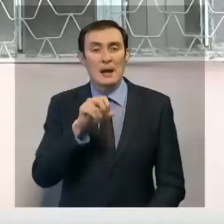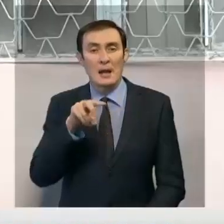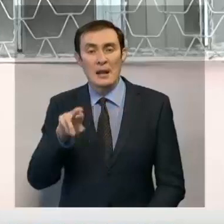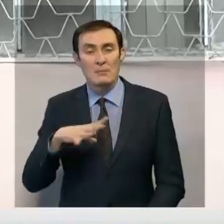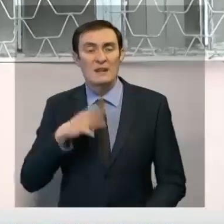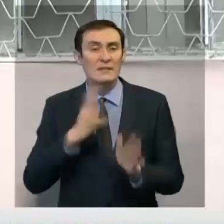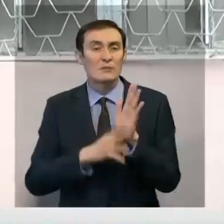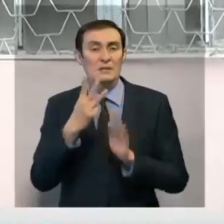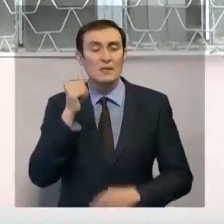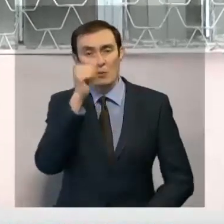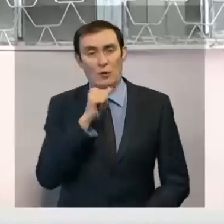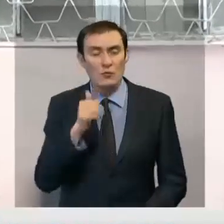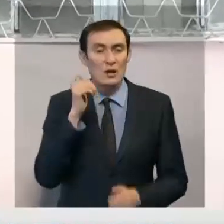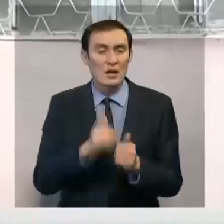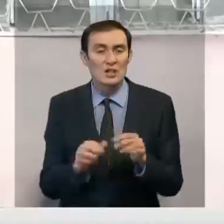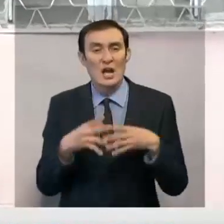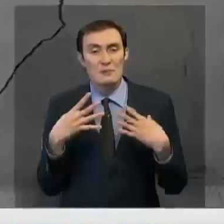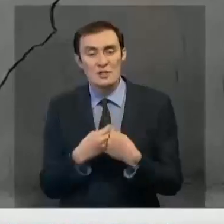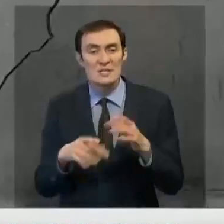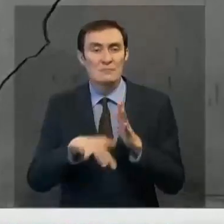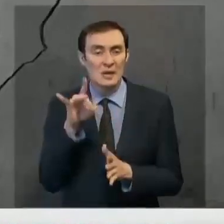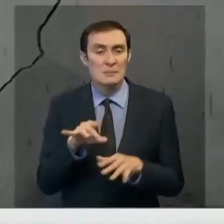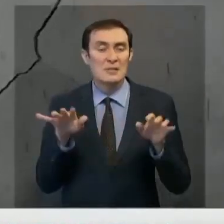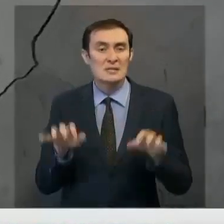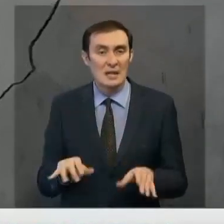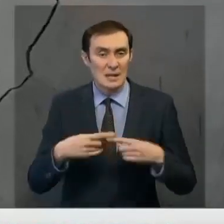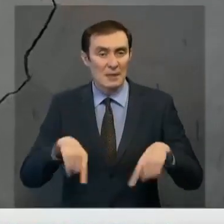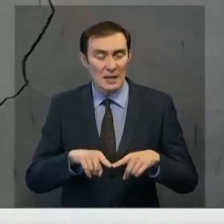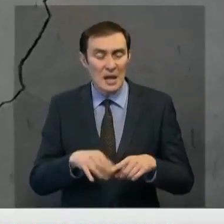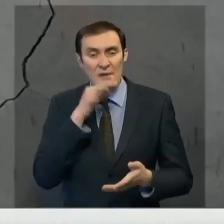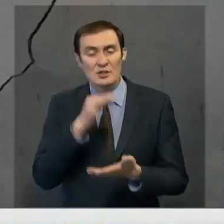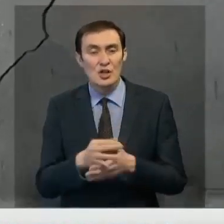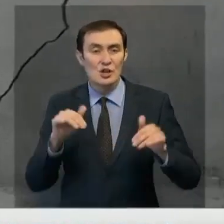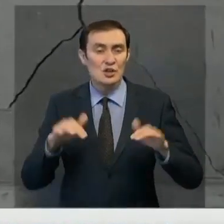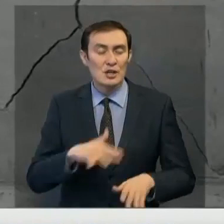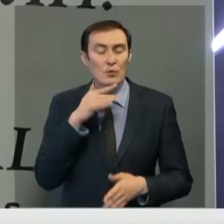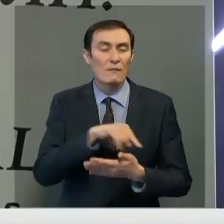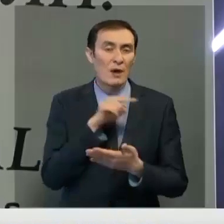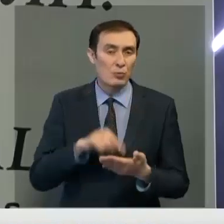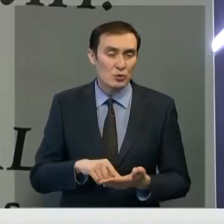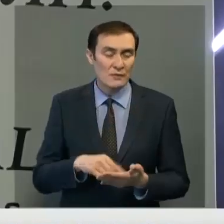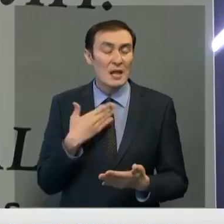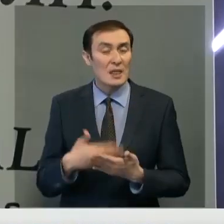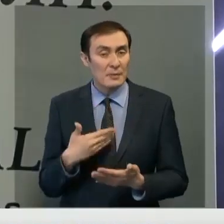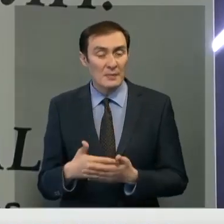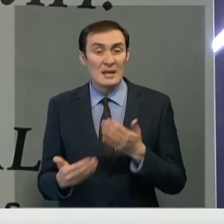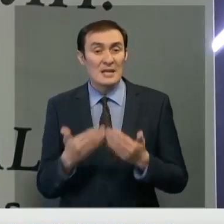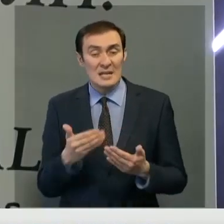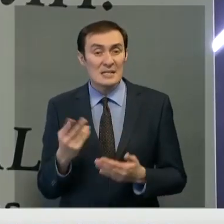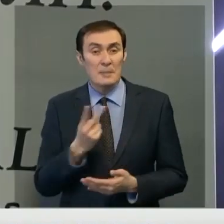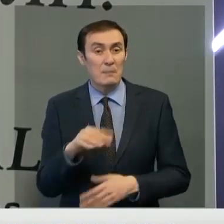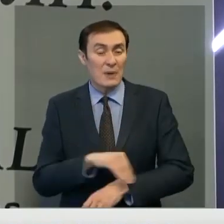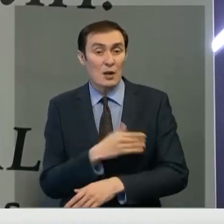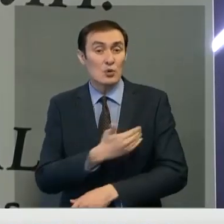получили в 93-м году. В каждой общине избирается председатель, ответственный за решение многих вопросов. К примеру, если пара